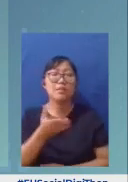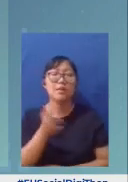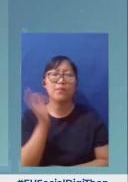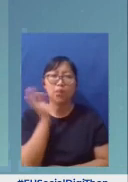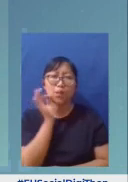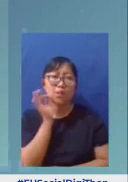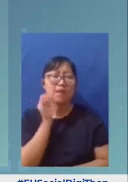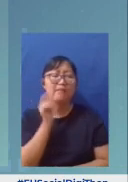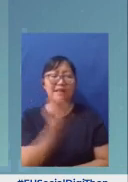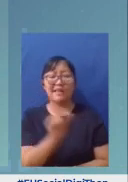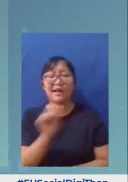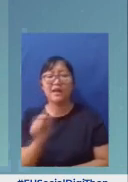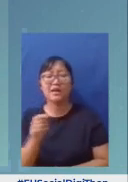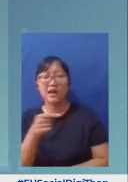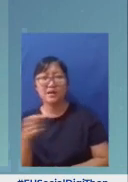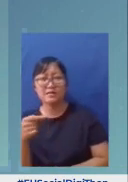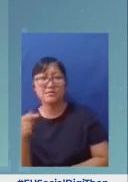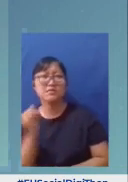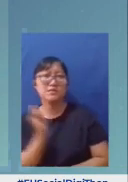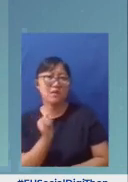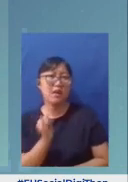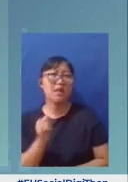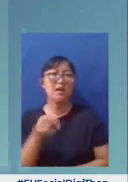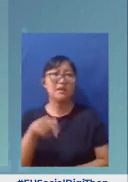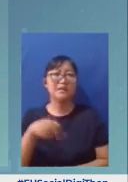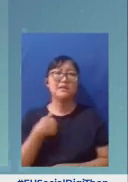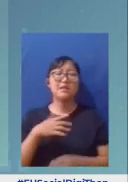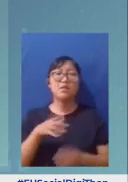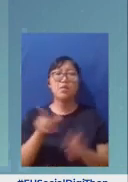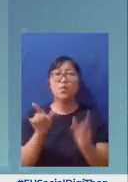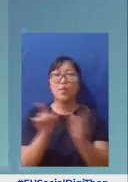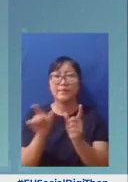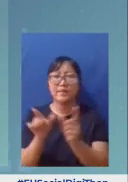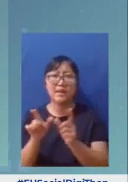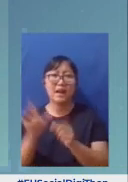kekurangan-kekurangan kami dalam hal menyelenggarakan webinar kali ini. Kami menunggu